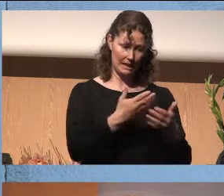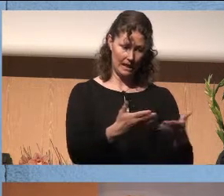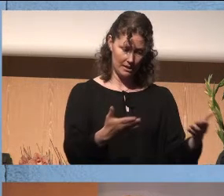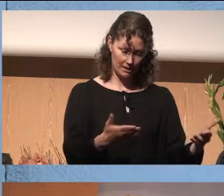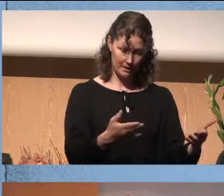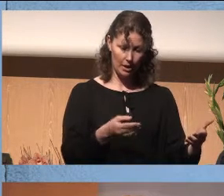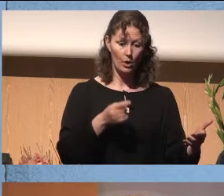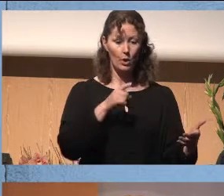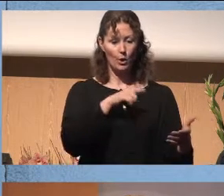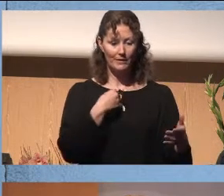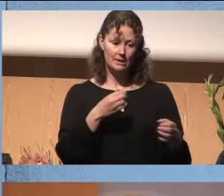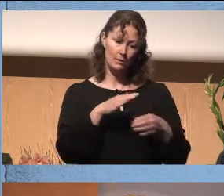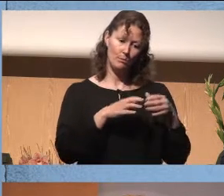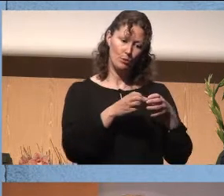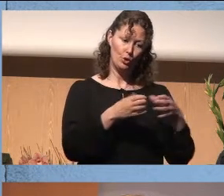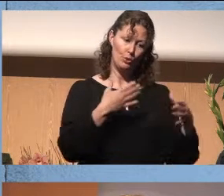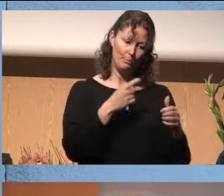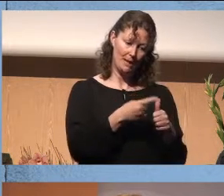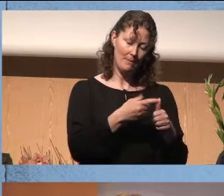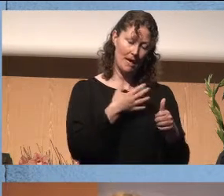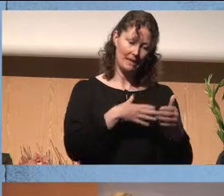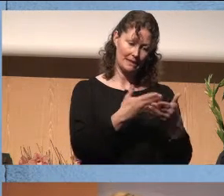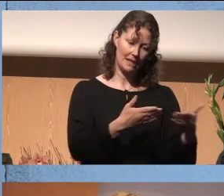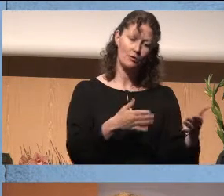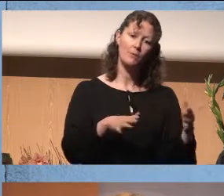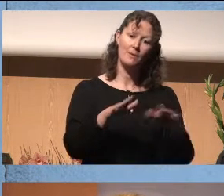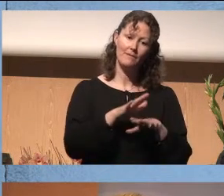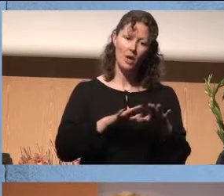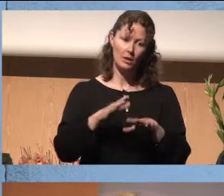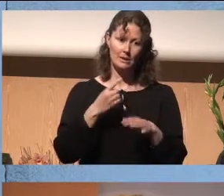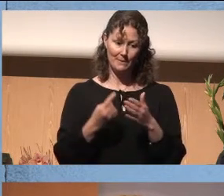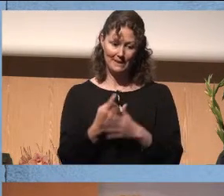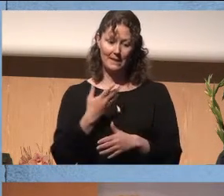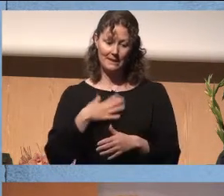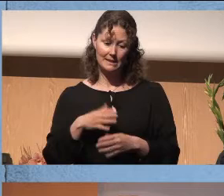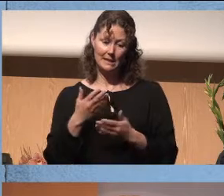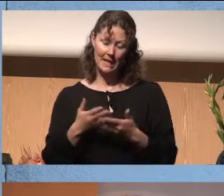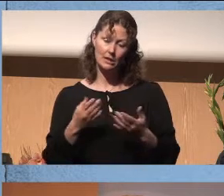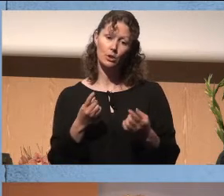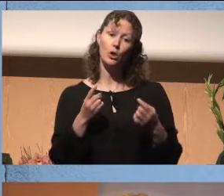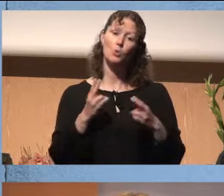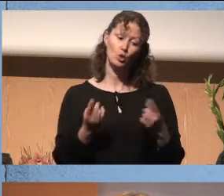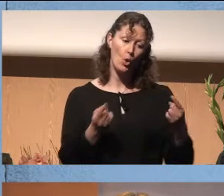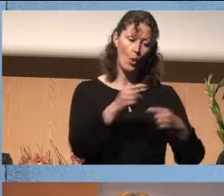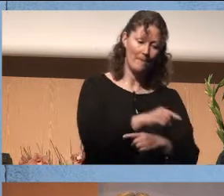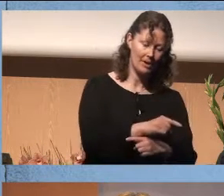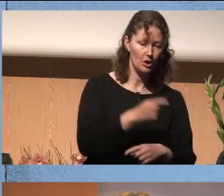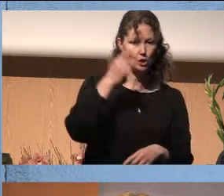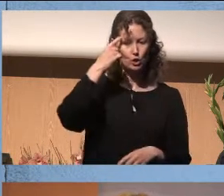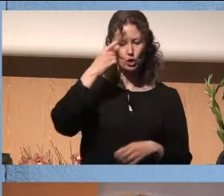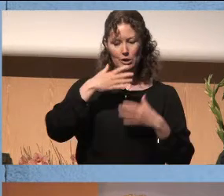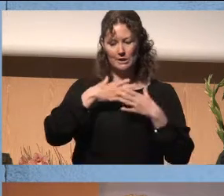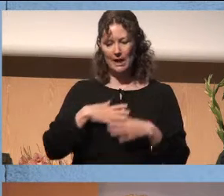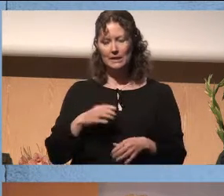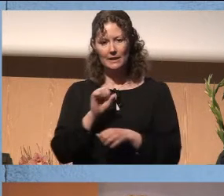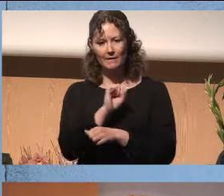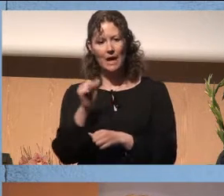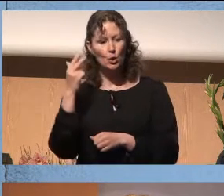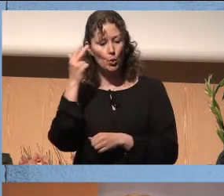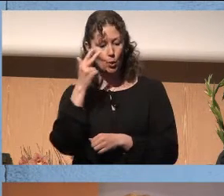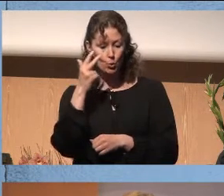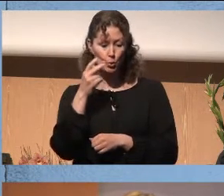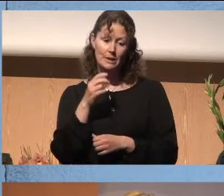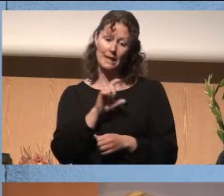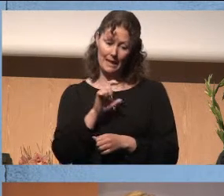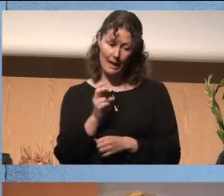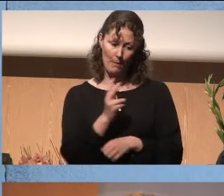Og vi skal brygge ut primærhelsetjenesten for å ivareta spesialisthelsetjenesten og omvendt. Psykisk helsevern og rus temaer I